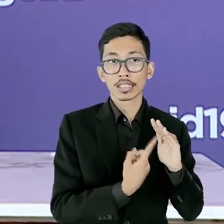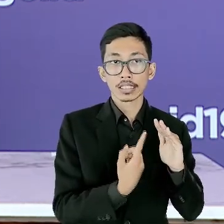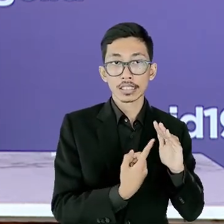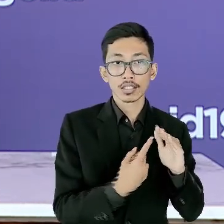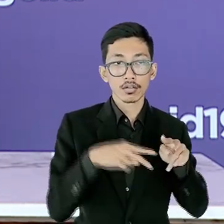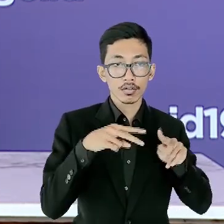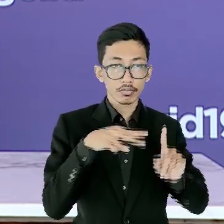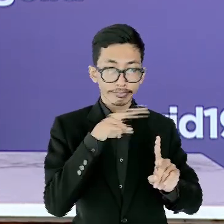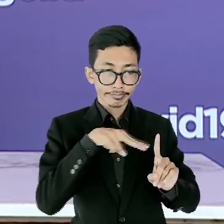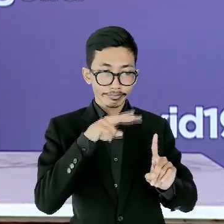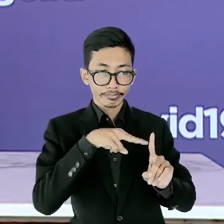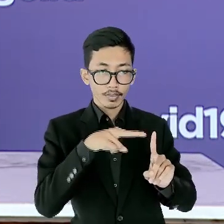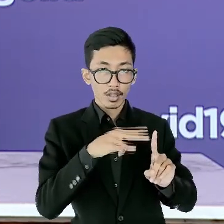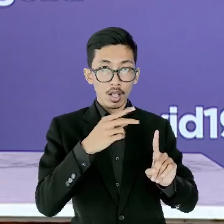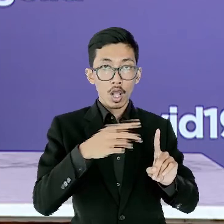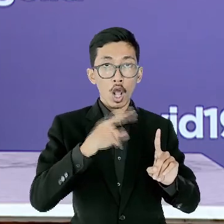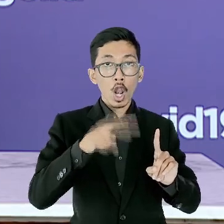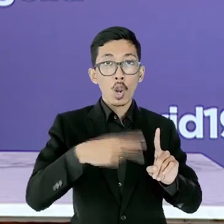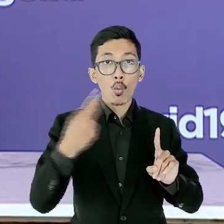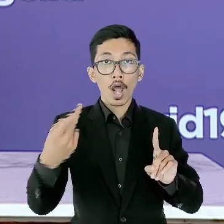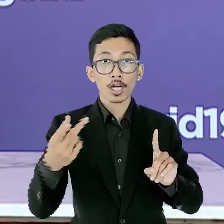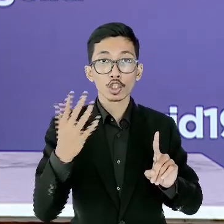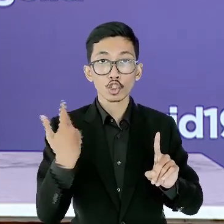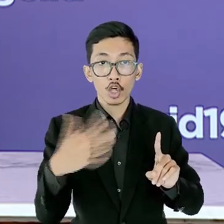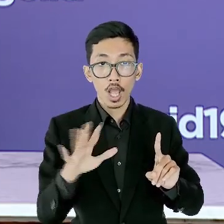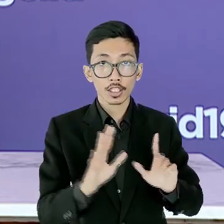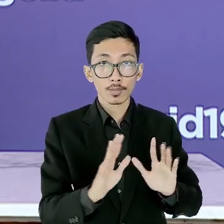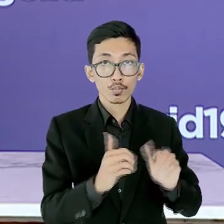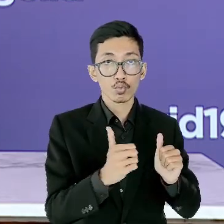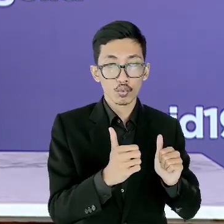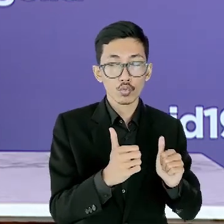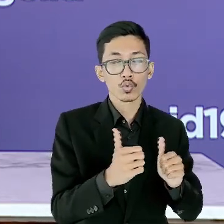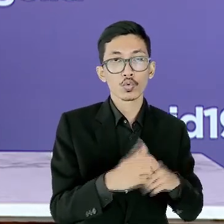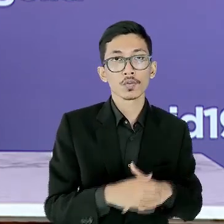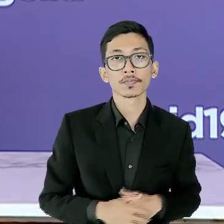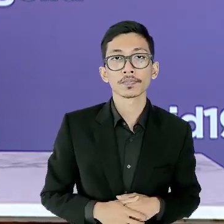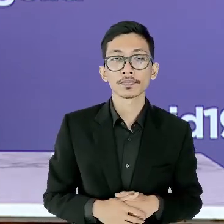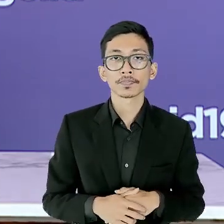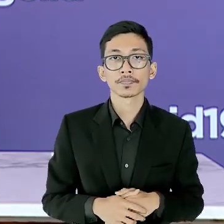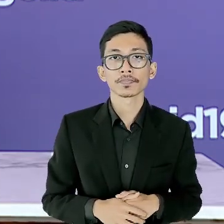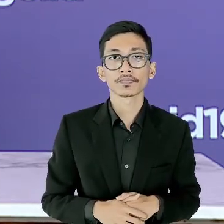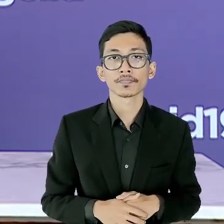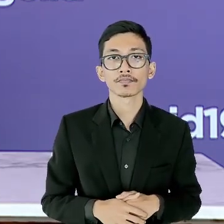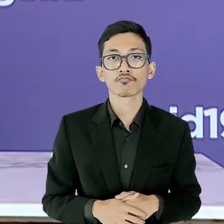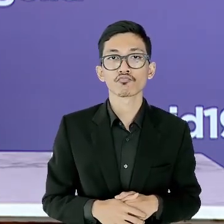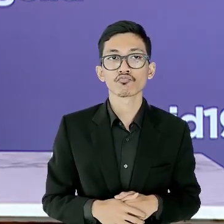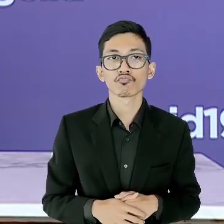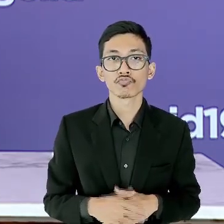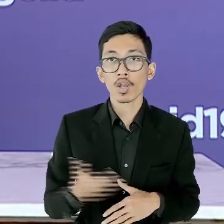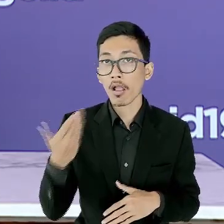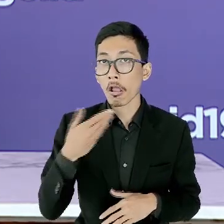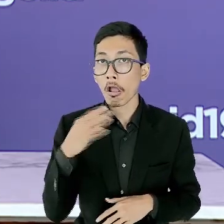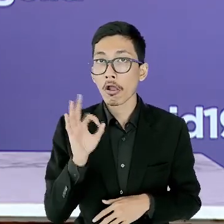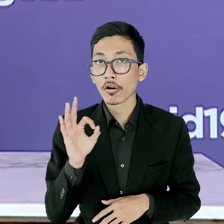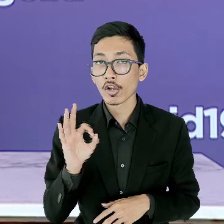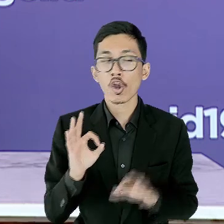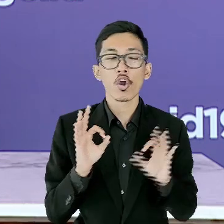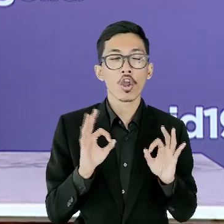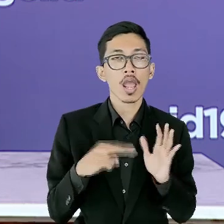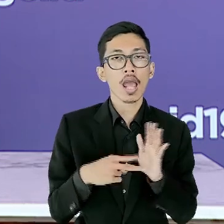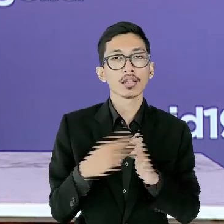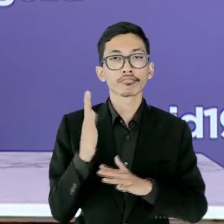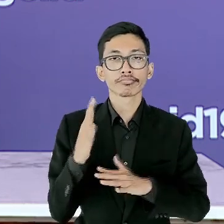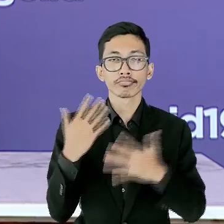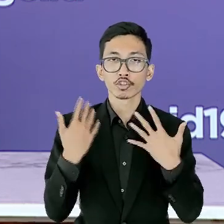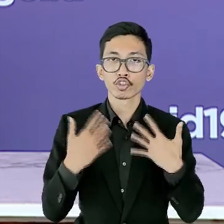keluar dengan sembuh sepenuhnya. Baik, terima kasih. Dengan demikian berakhir konferensi pers pada sore hari ini.